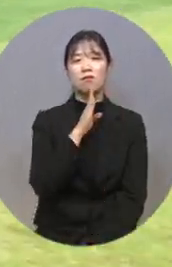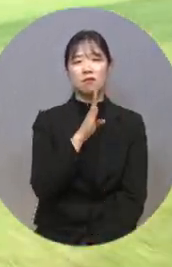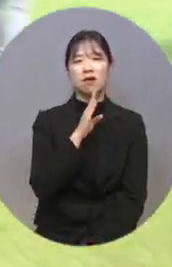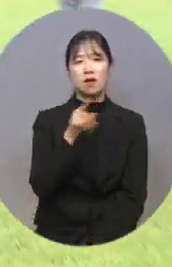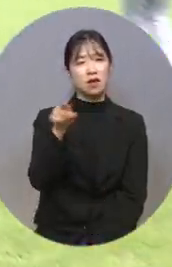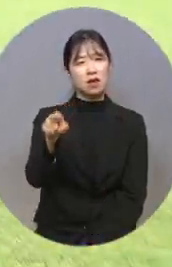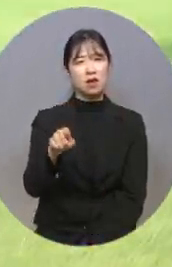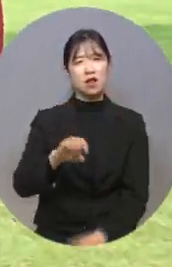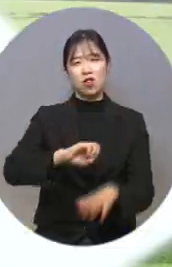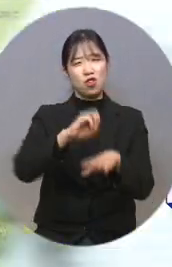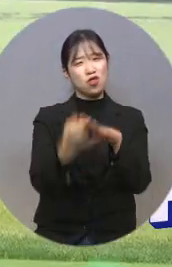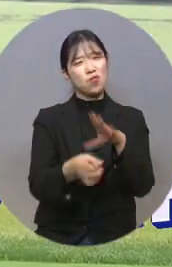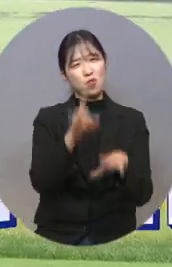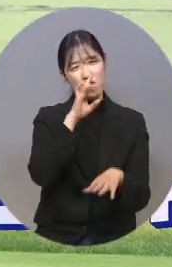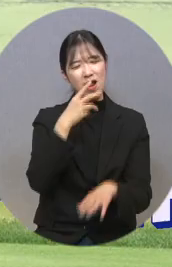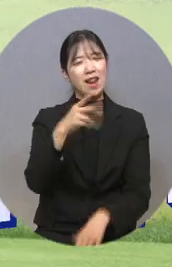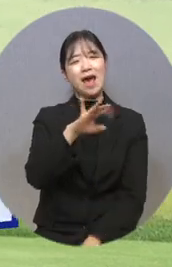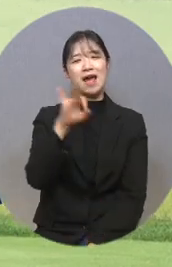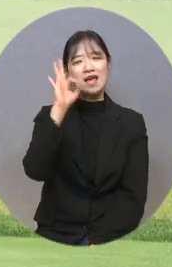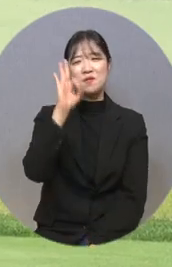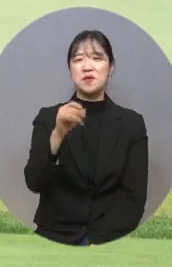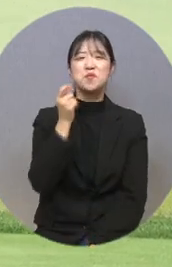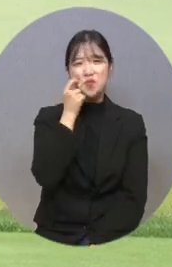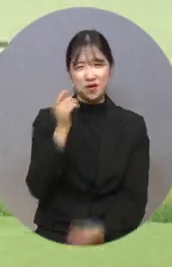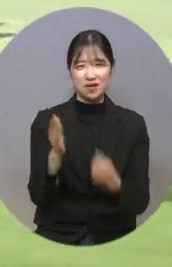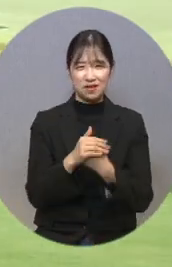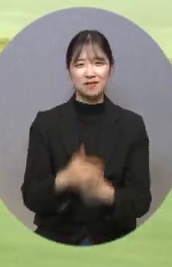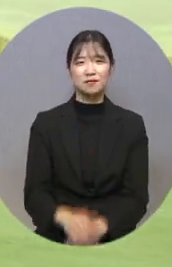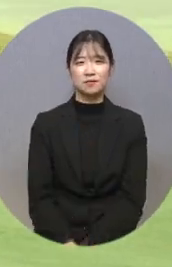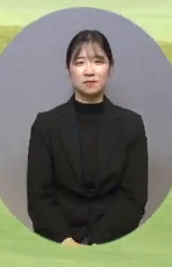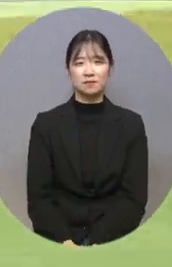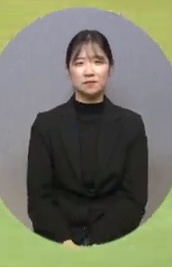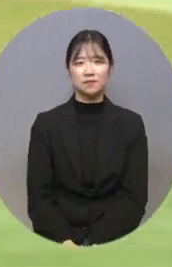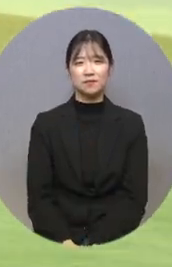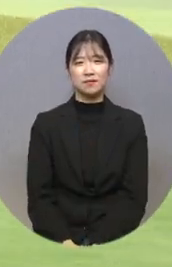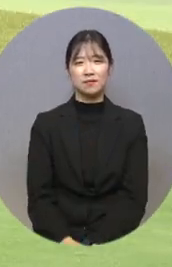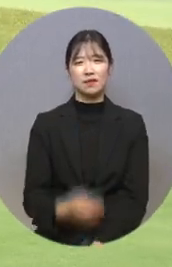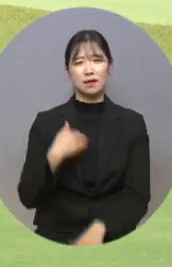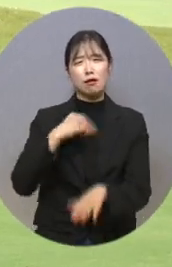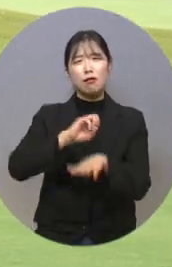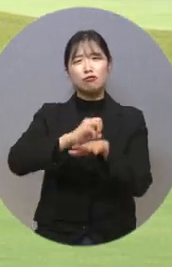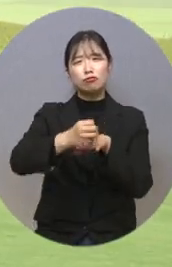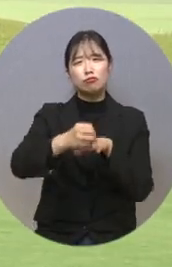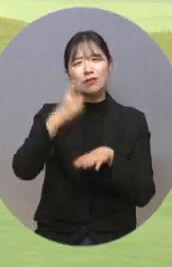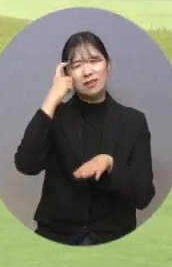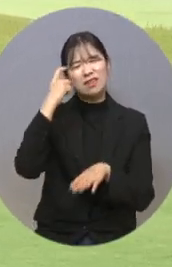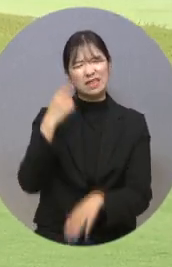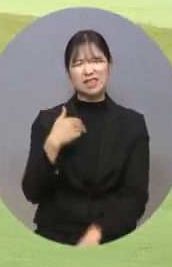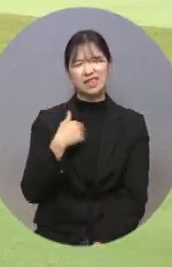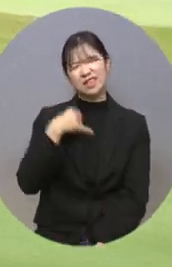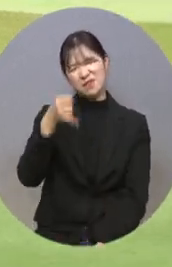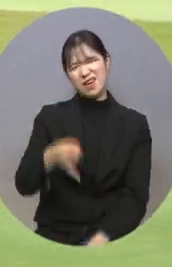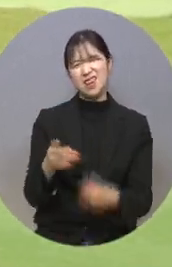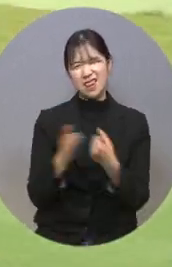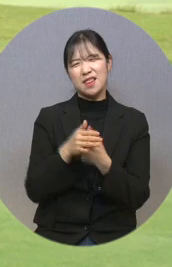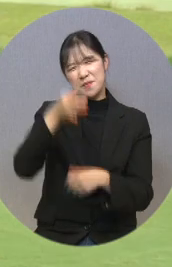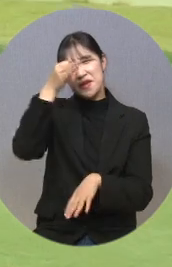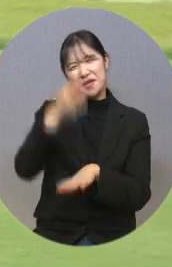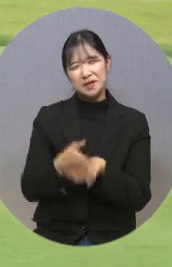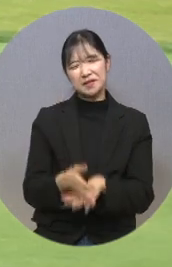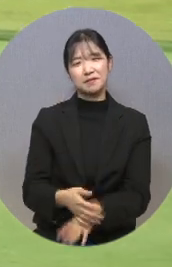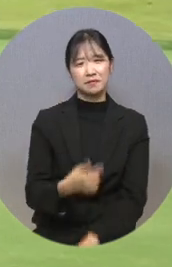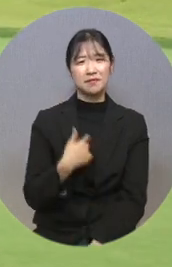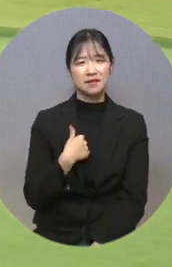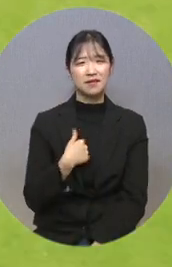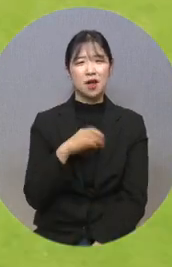없고, 라이를 못 보니까. 잘하네. 오빠! 아, 아니, 나 약간 굴리려고 한 건데 너무 많이 갔어. 아, 아니 미안하다. 이건 내가 못 찾아서 그래. 아니야, 아니야. 내가 빠따로